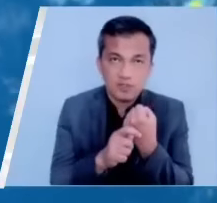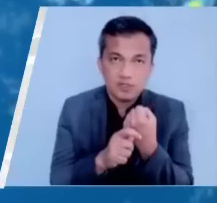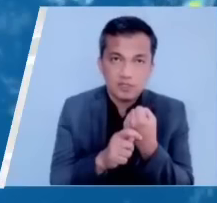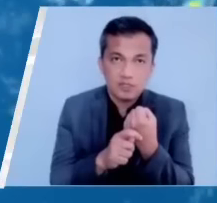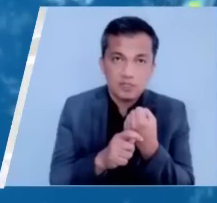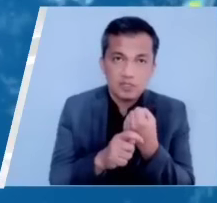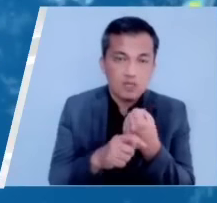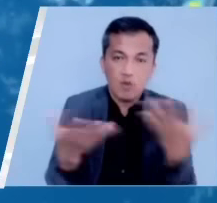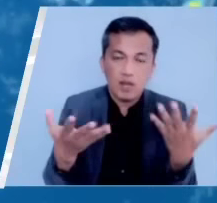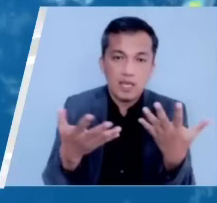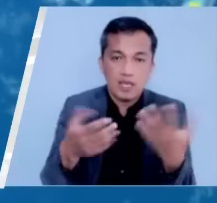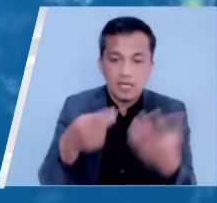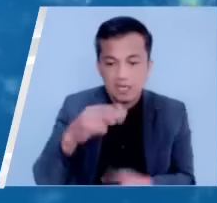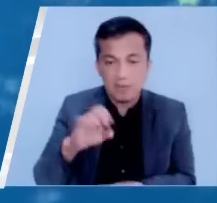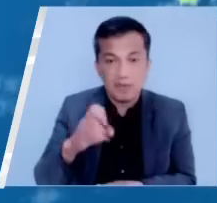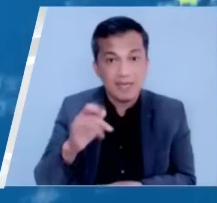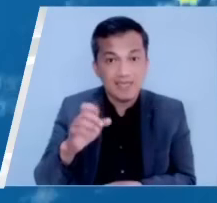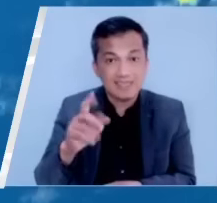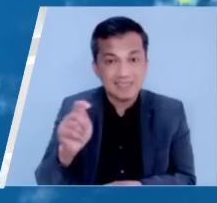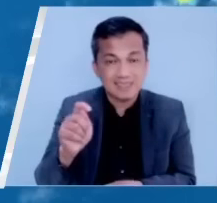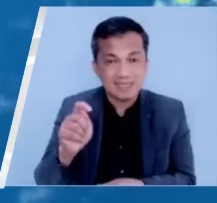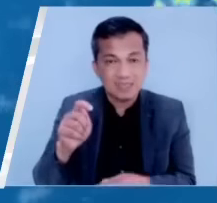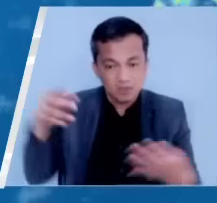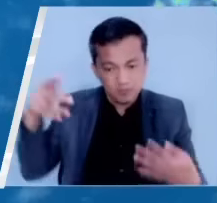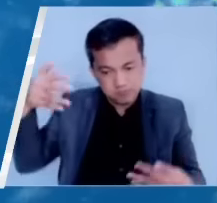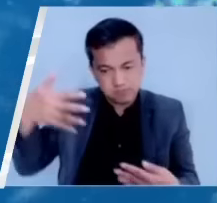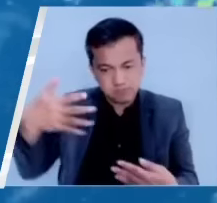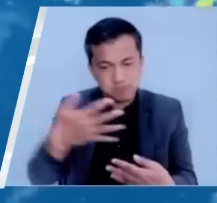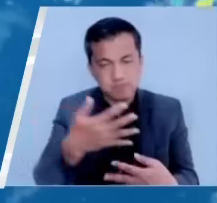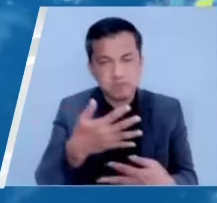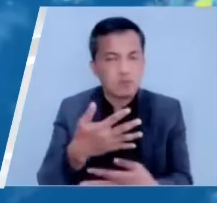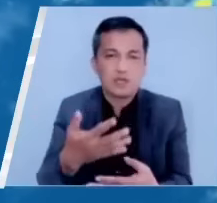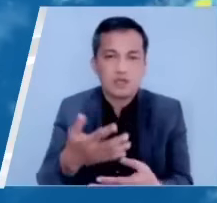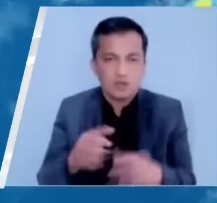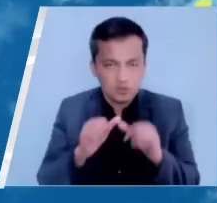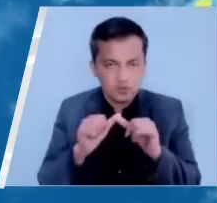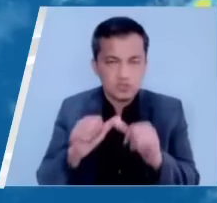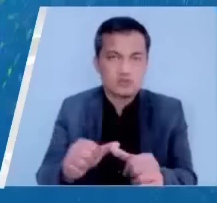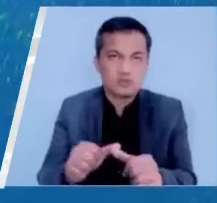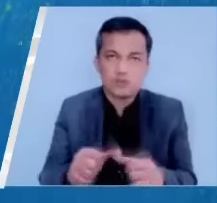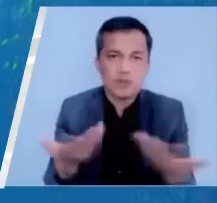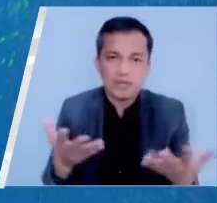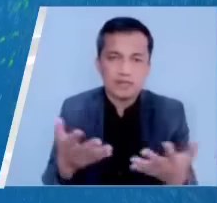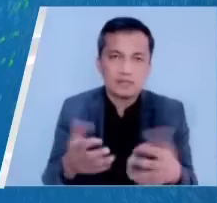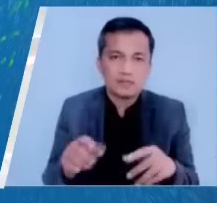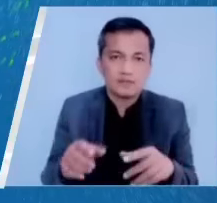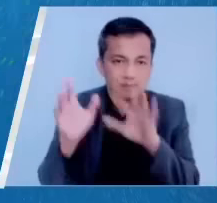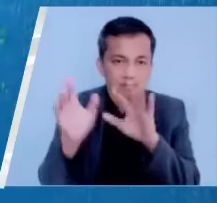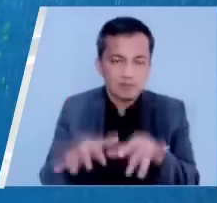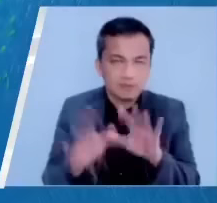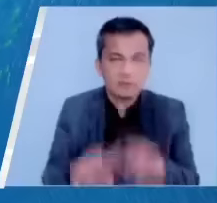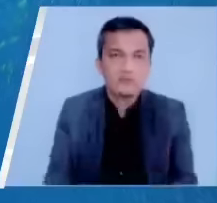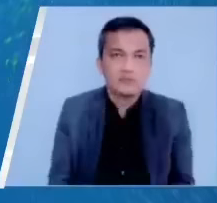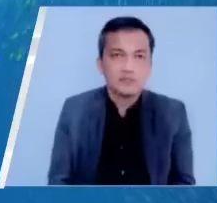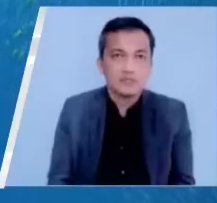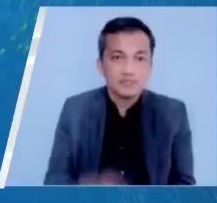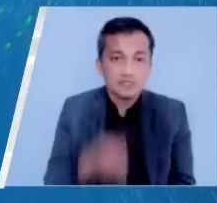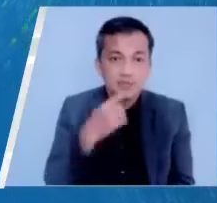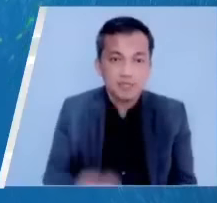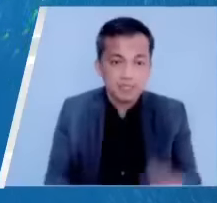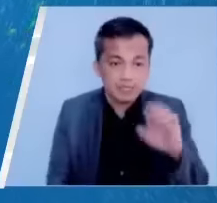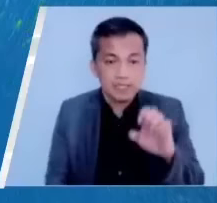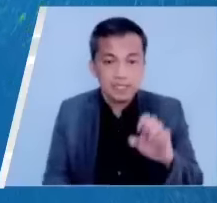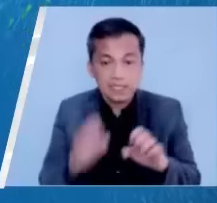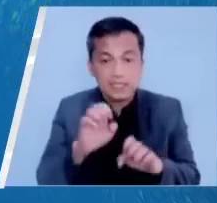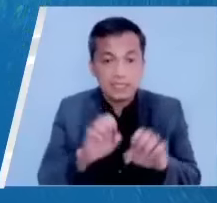ng habagat kaya hindi na malawakan at tuloy-tuloy ang mga pag-ulan. Sabi ng PAGASA, easterlies o mainit na